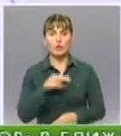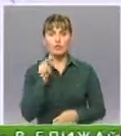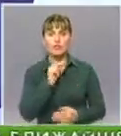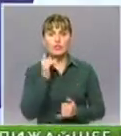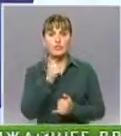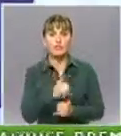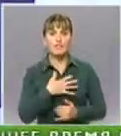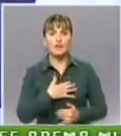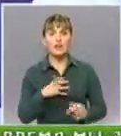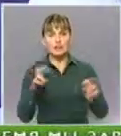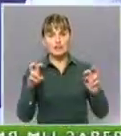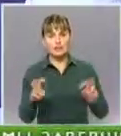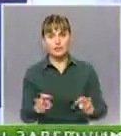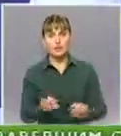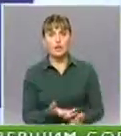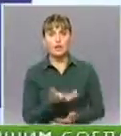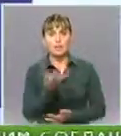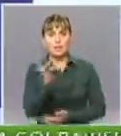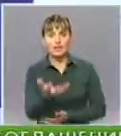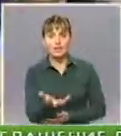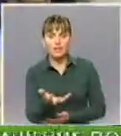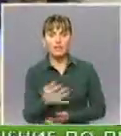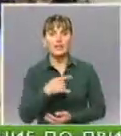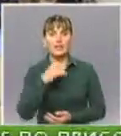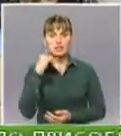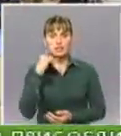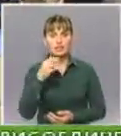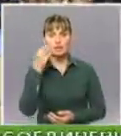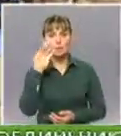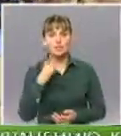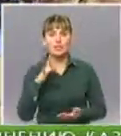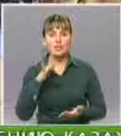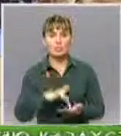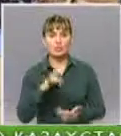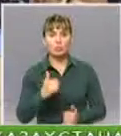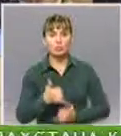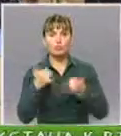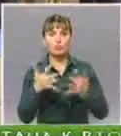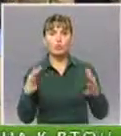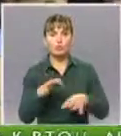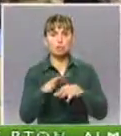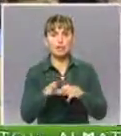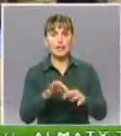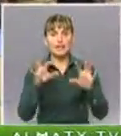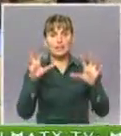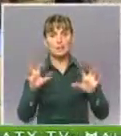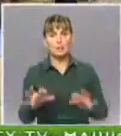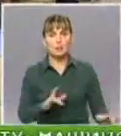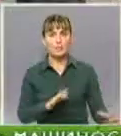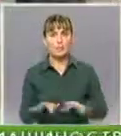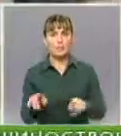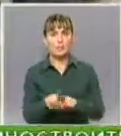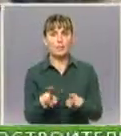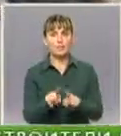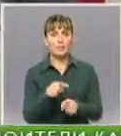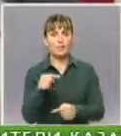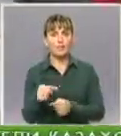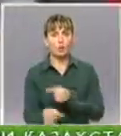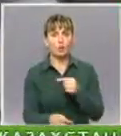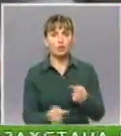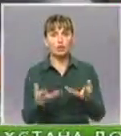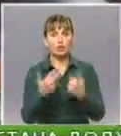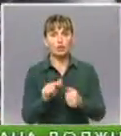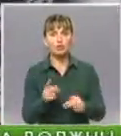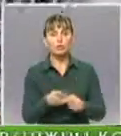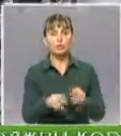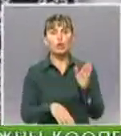как сидеть, как подавать посуду. В Казанско-японском центре уделяют большое внимание проведению традиционных мероприятий подобного рода. Они считают, что